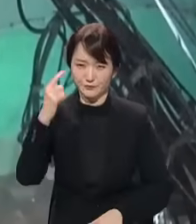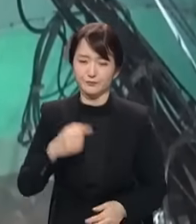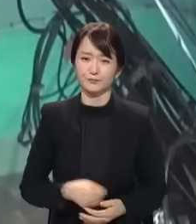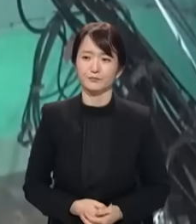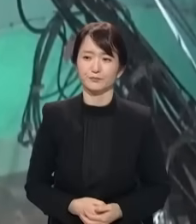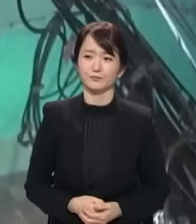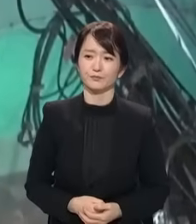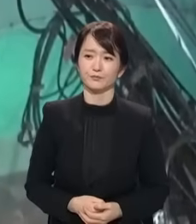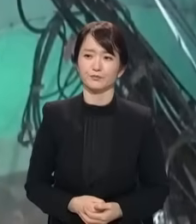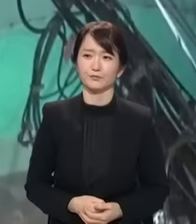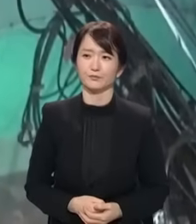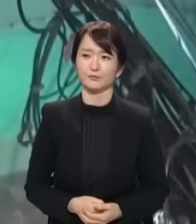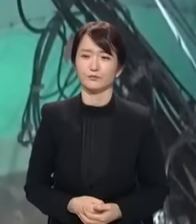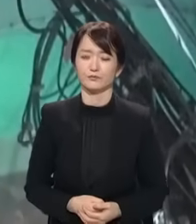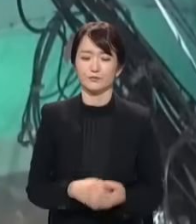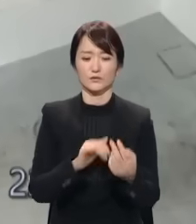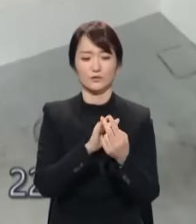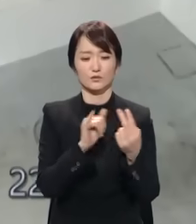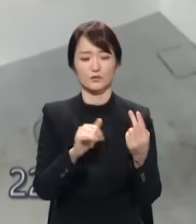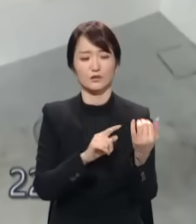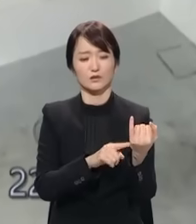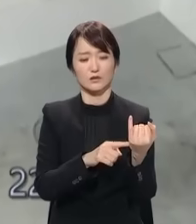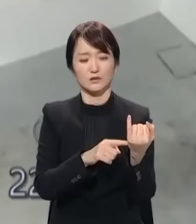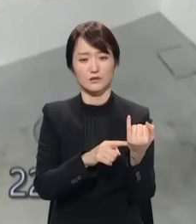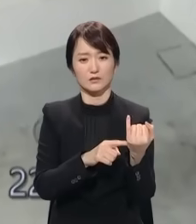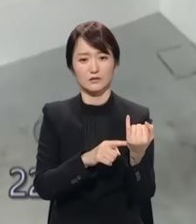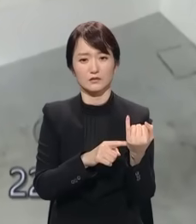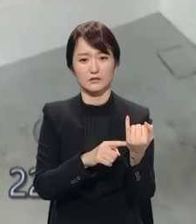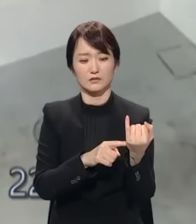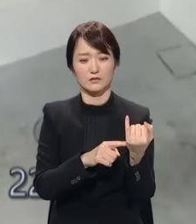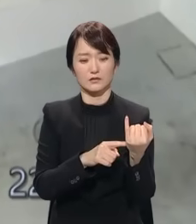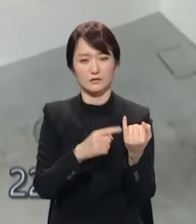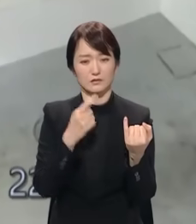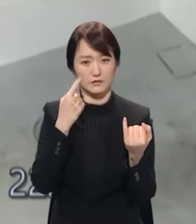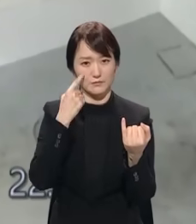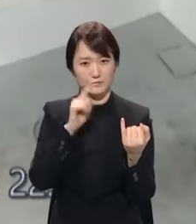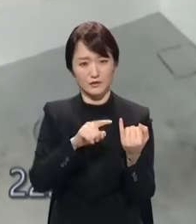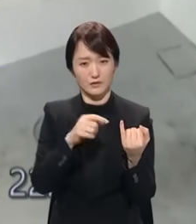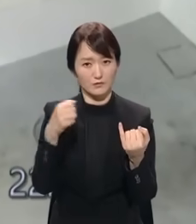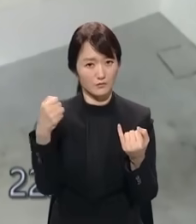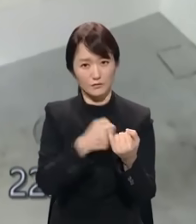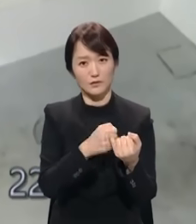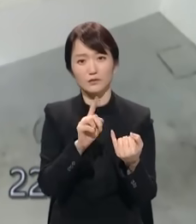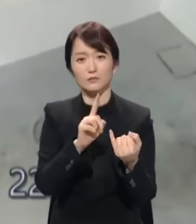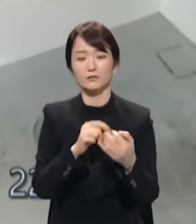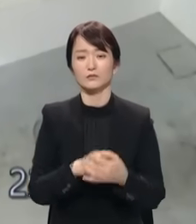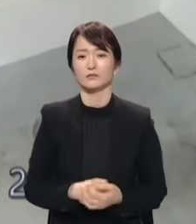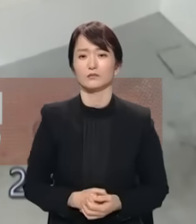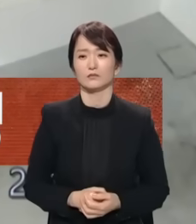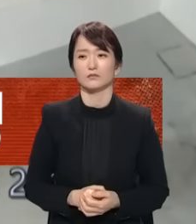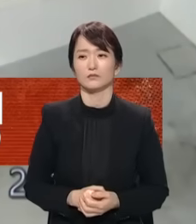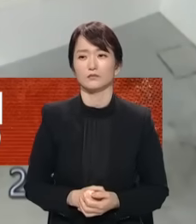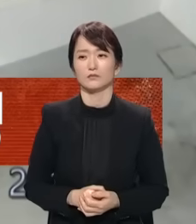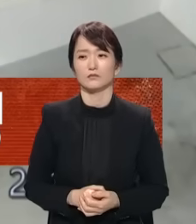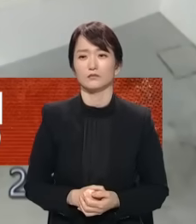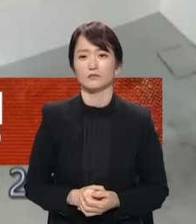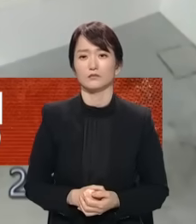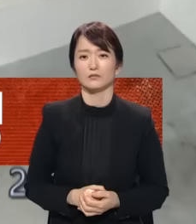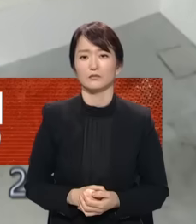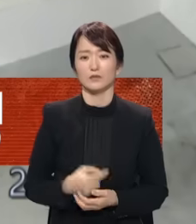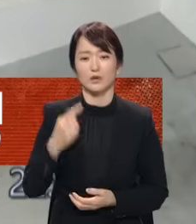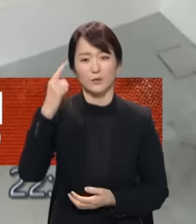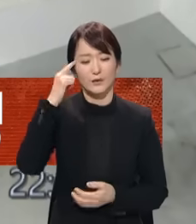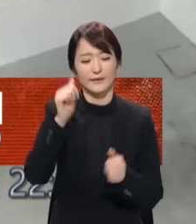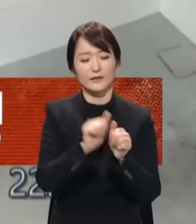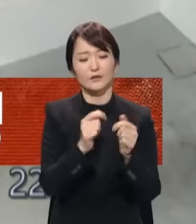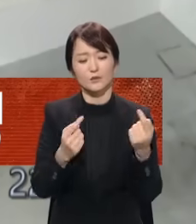근데 왜 하필이면 두 사람 다 여성 운전자였을까? 물론 우연의 일치일 수도 있지만 저는 범행하기 쉬운 대상을 고른 게